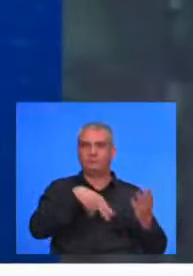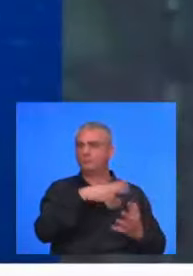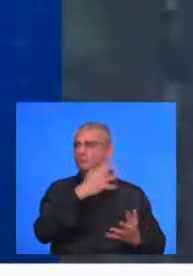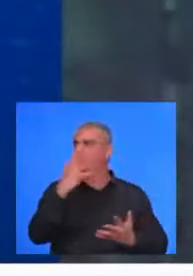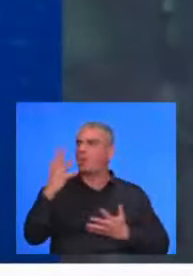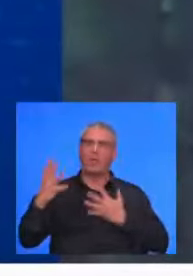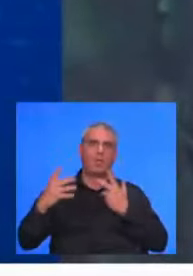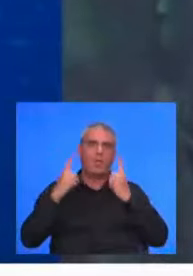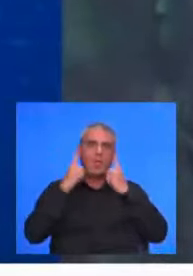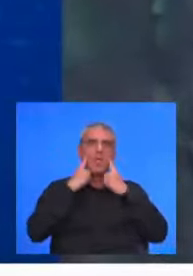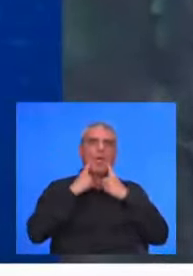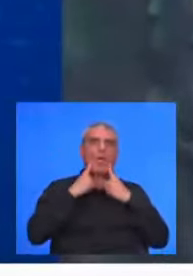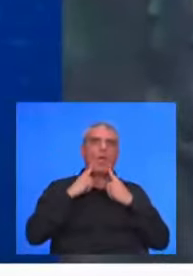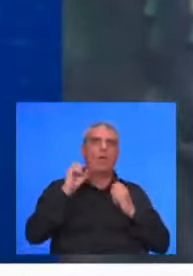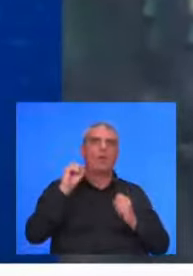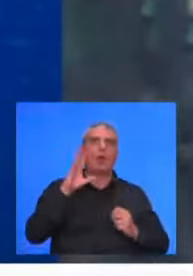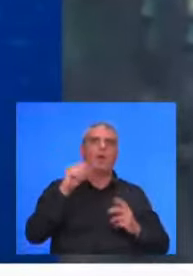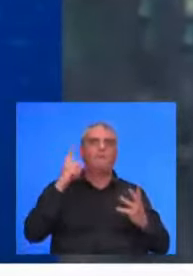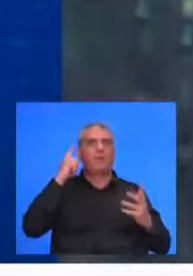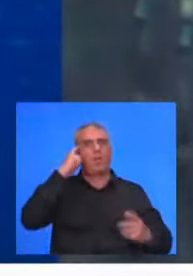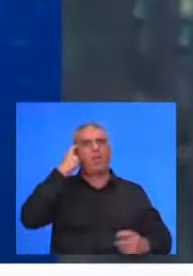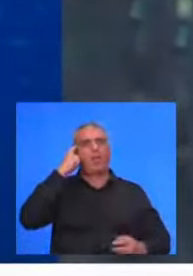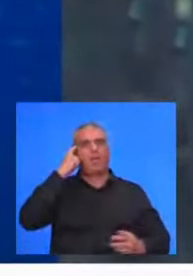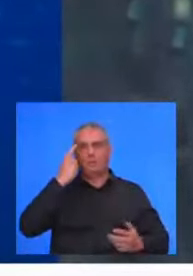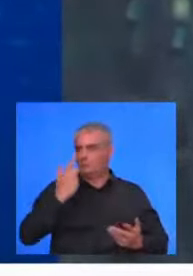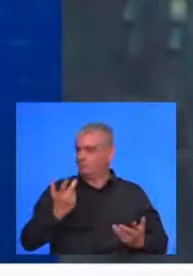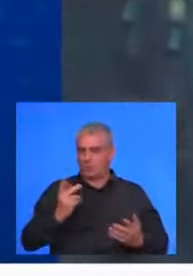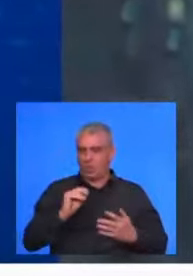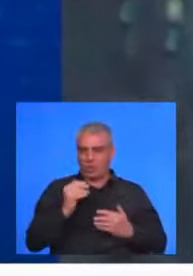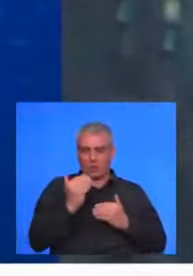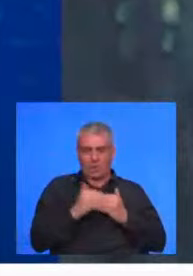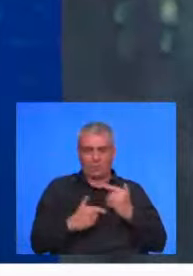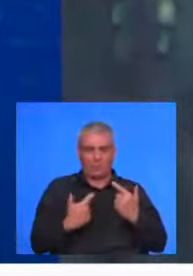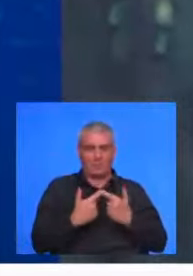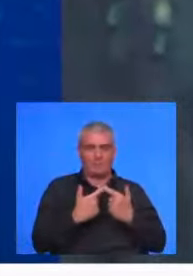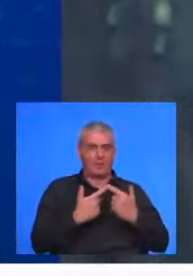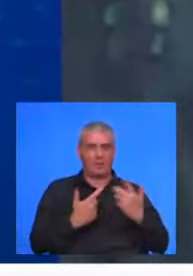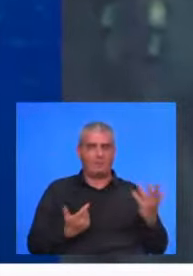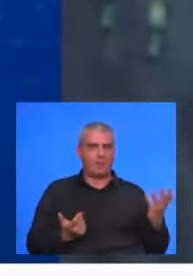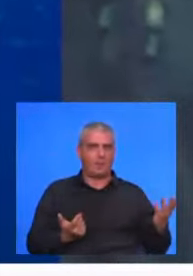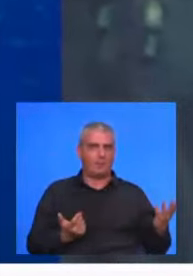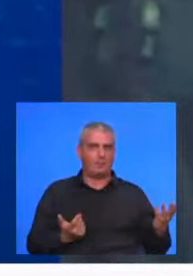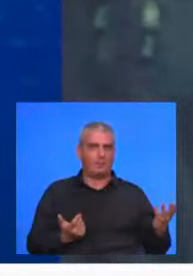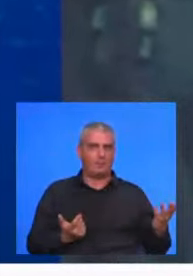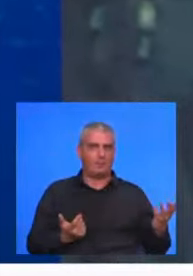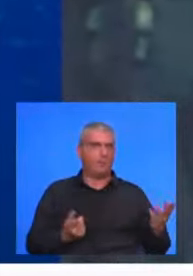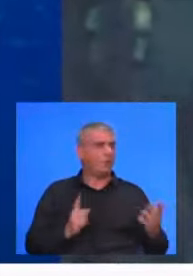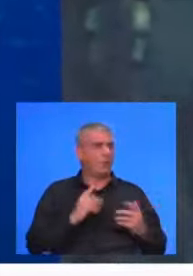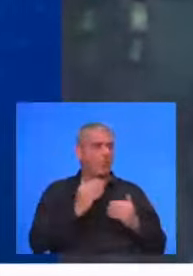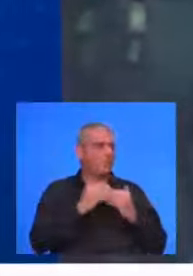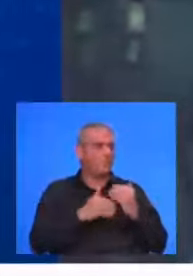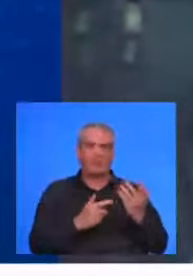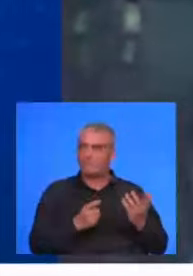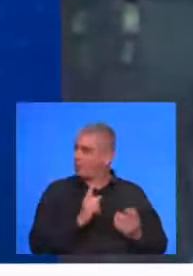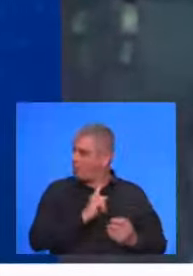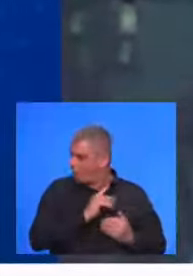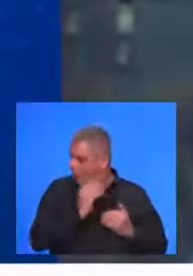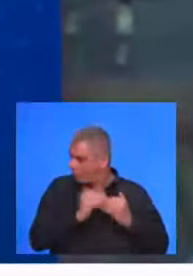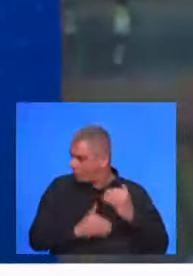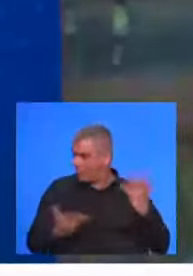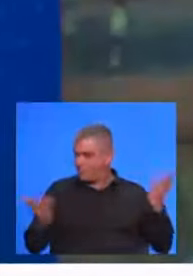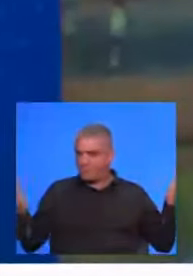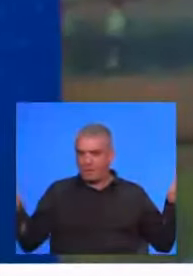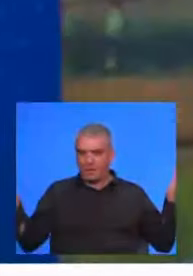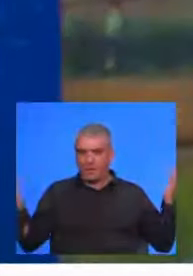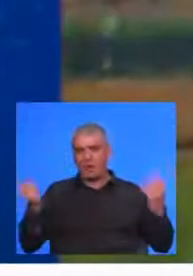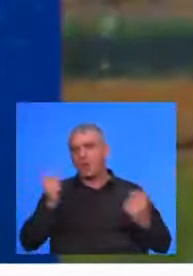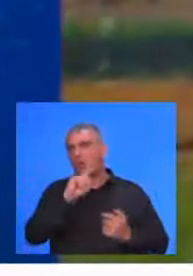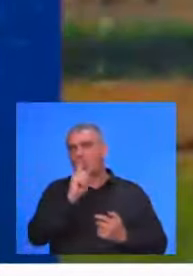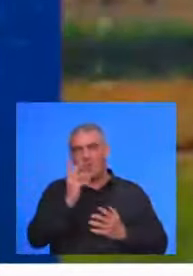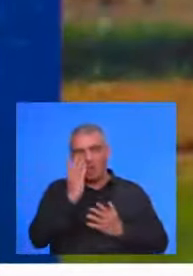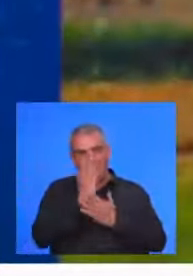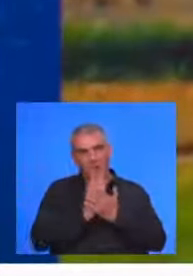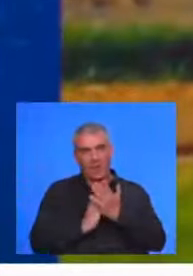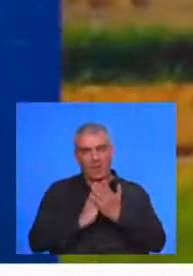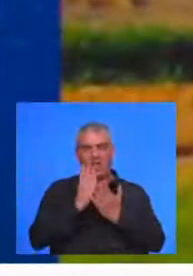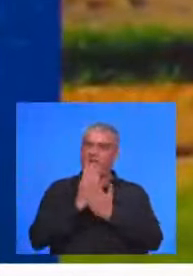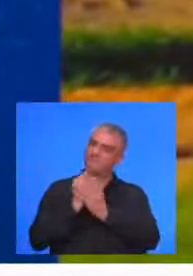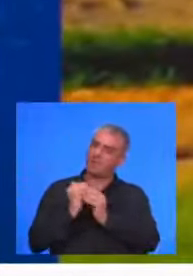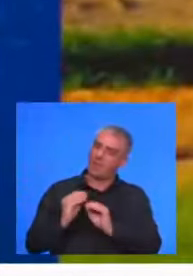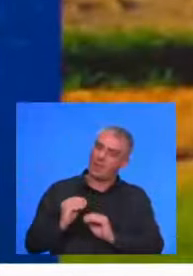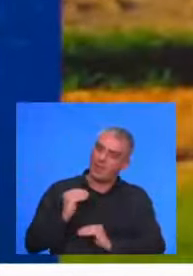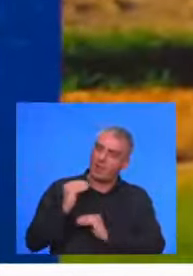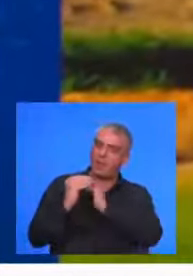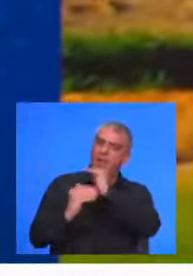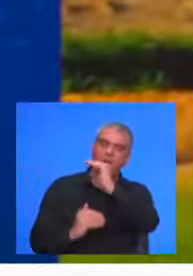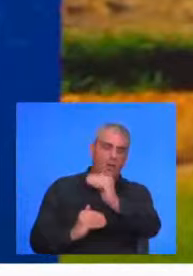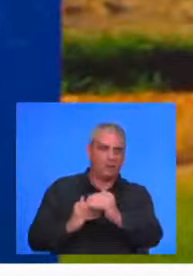כמו סיד. מבחינתה לא הסתיימה שום מלחמה, כן? היא לא הסתיימה, יאללה. היא לא הסתיימה. אולי יש כאלה שכבר הם עברו דף